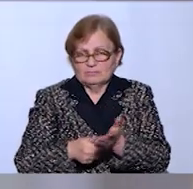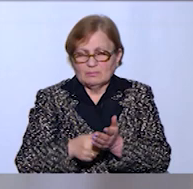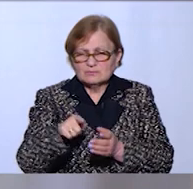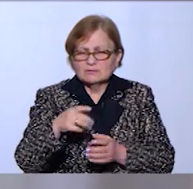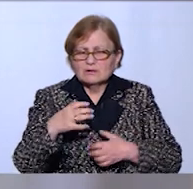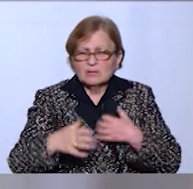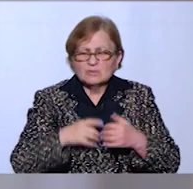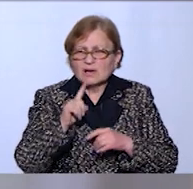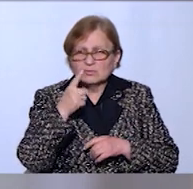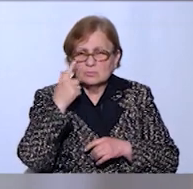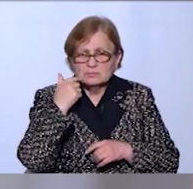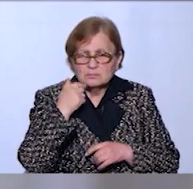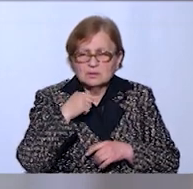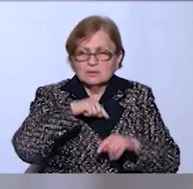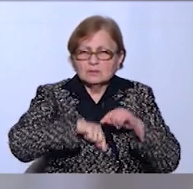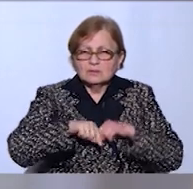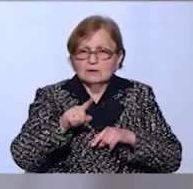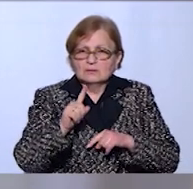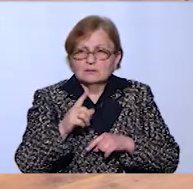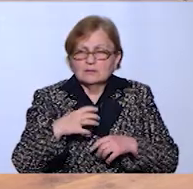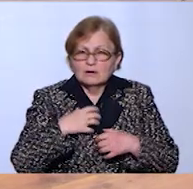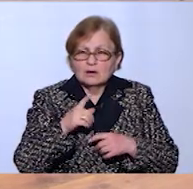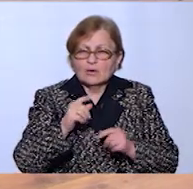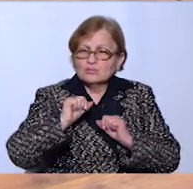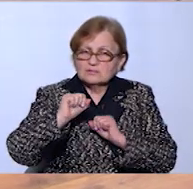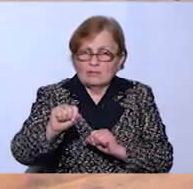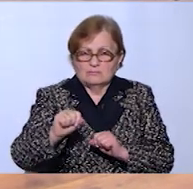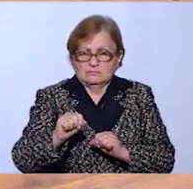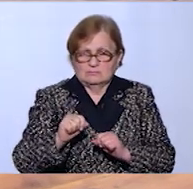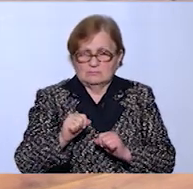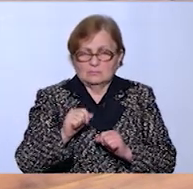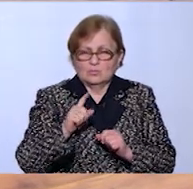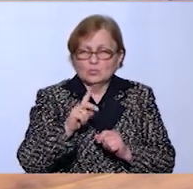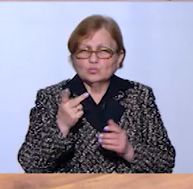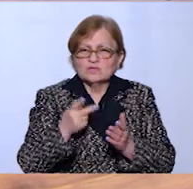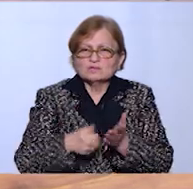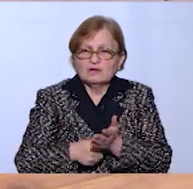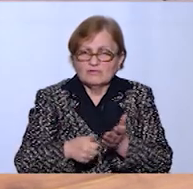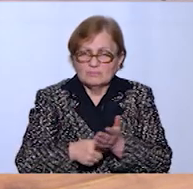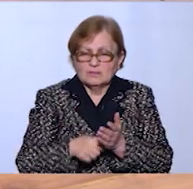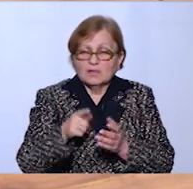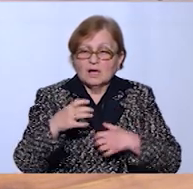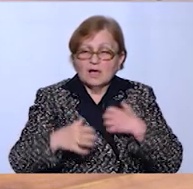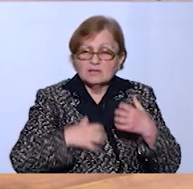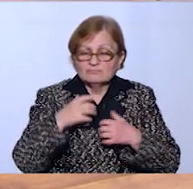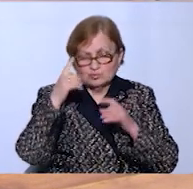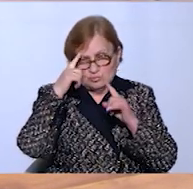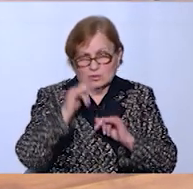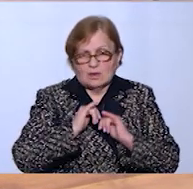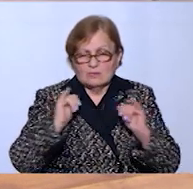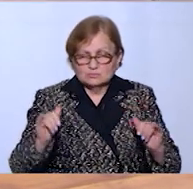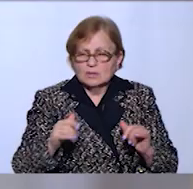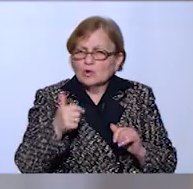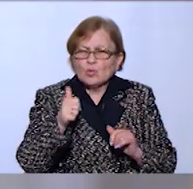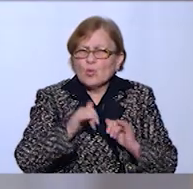დროს. რა თქმა უნდა, აქ არ არის საუბარი დროში ძალიან გახანგრძლივებულ ემოციის გამოხატვაზე, რომელმაც უკვე შეიძლება მიგვანიშნოს